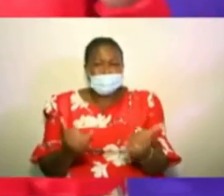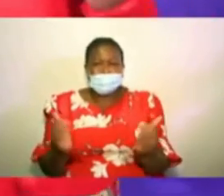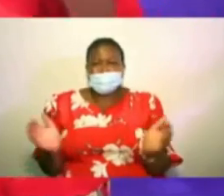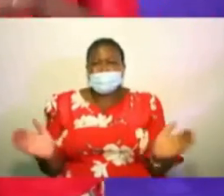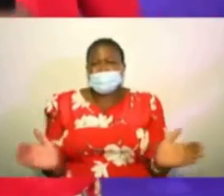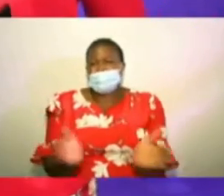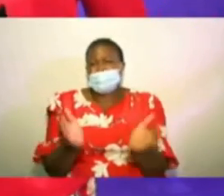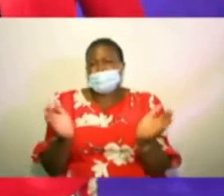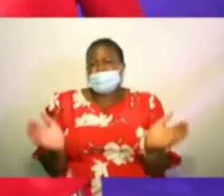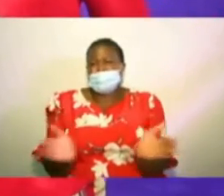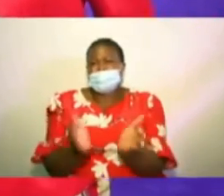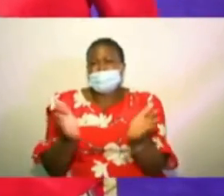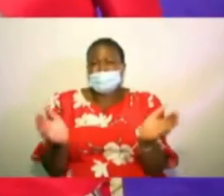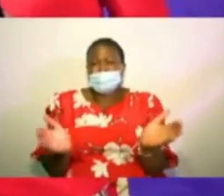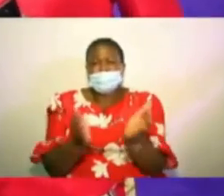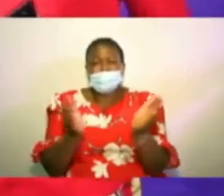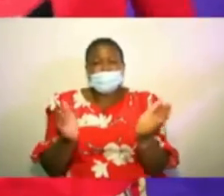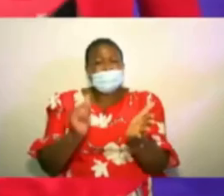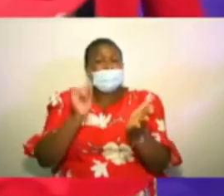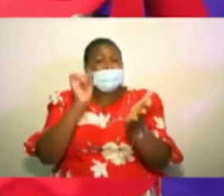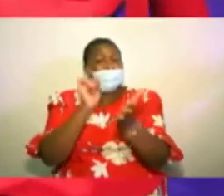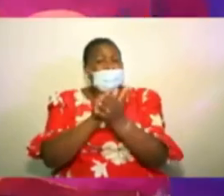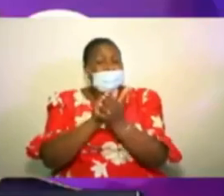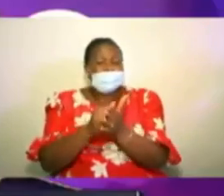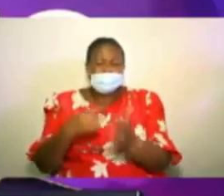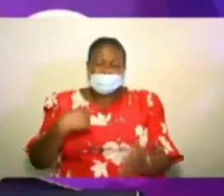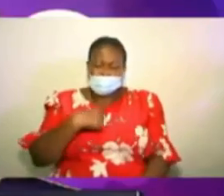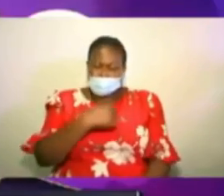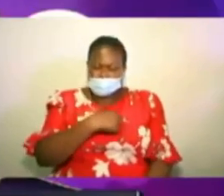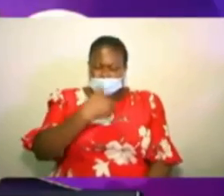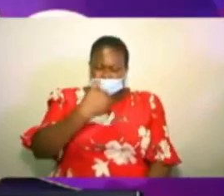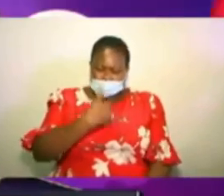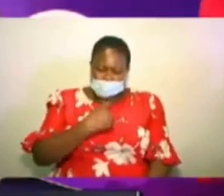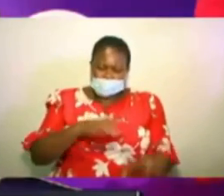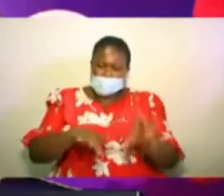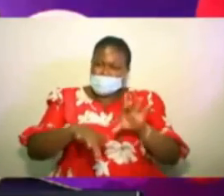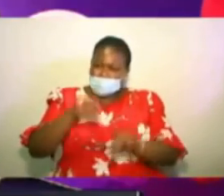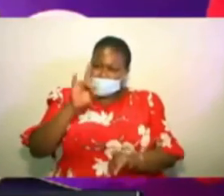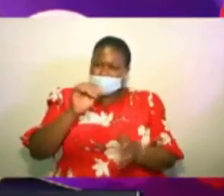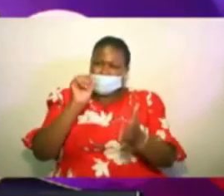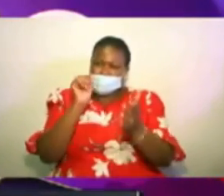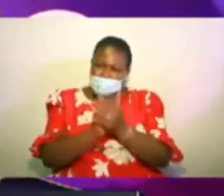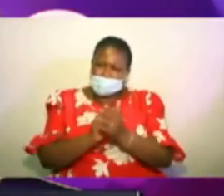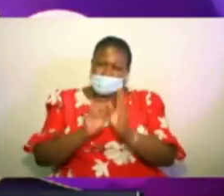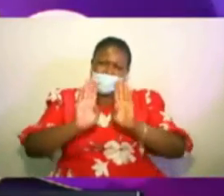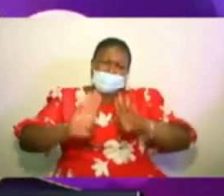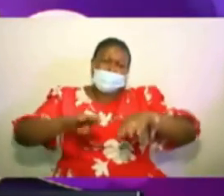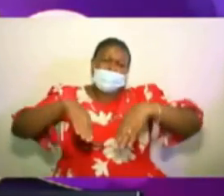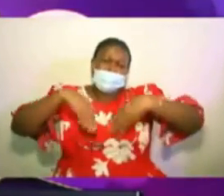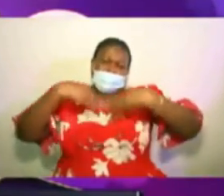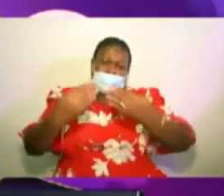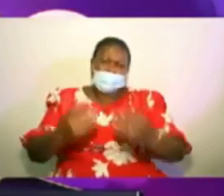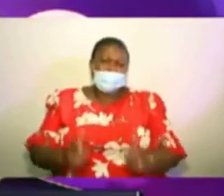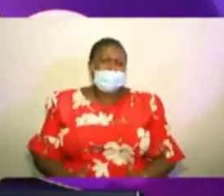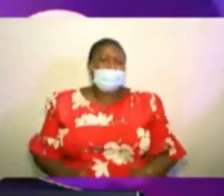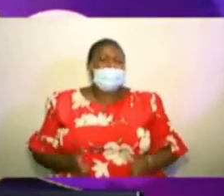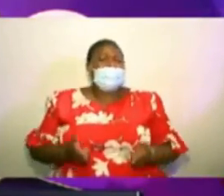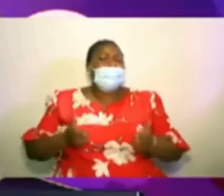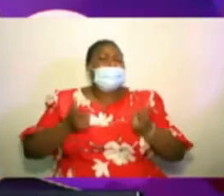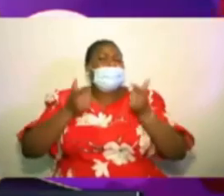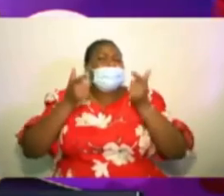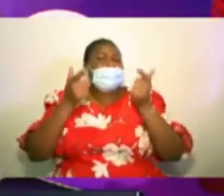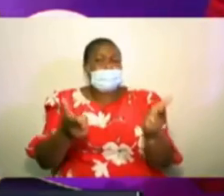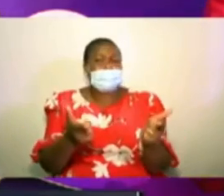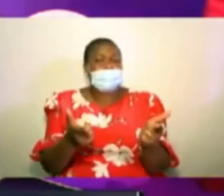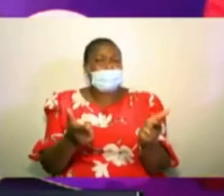venu vous encourager. That there is a spirit that gives life. Qu'il y a un esprit qui vivifie. And he didn't just